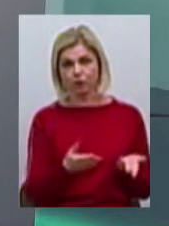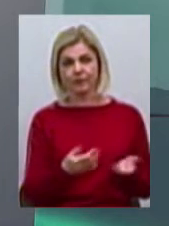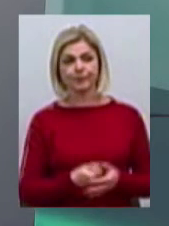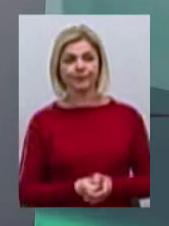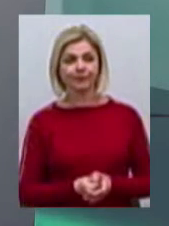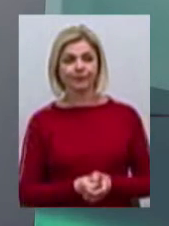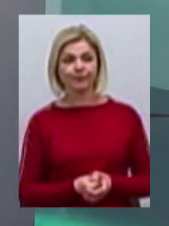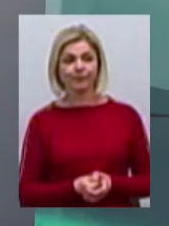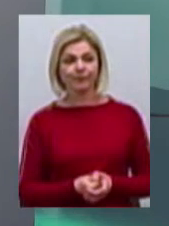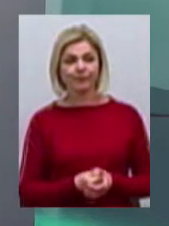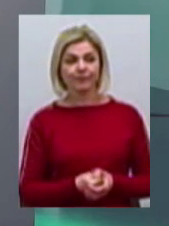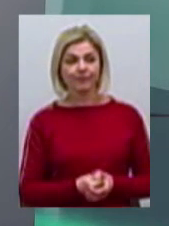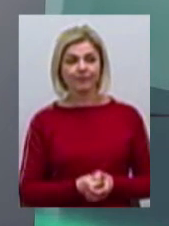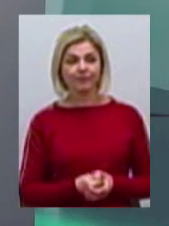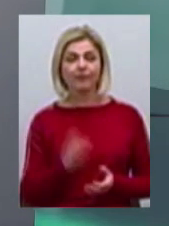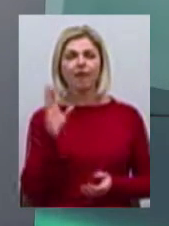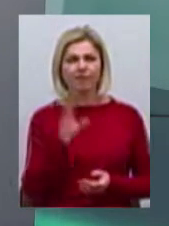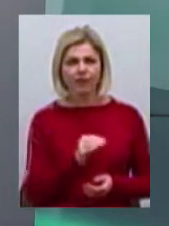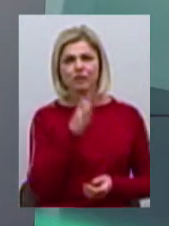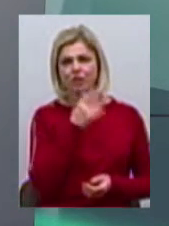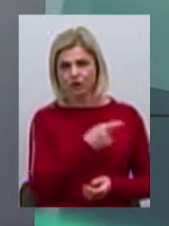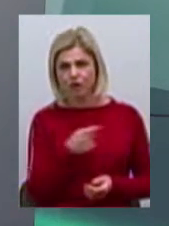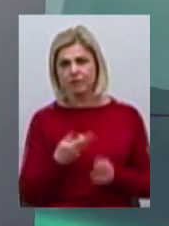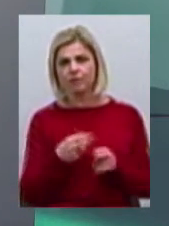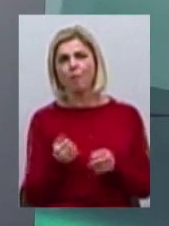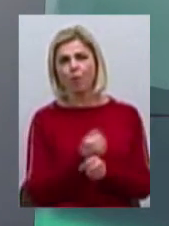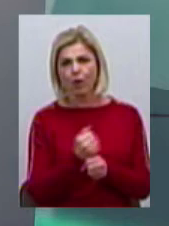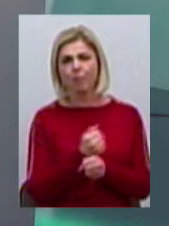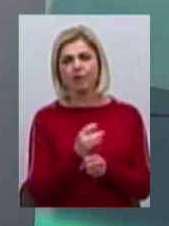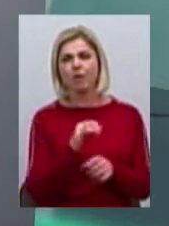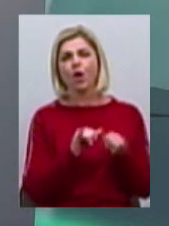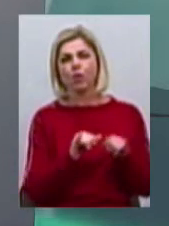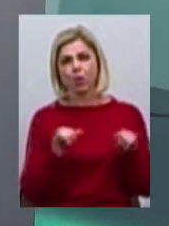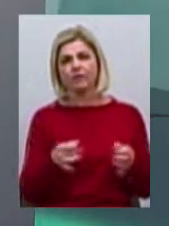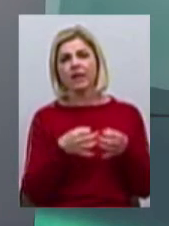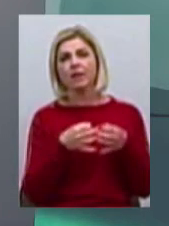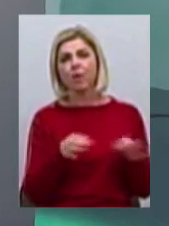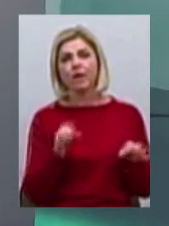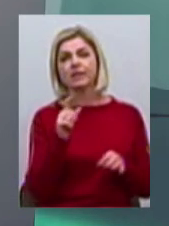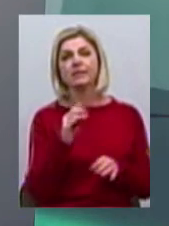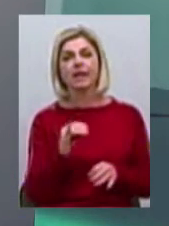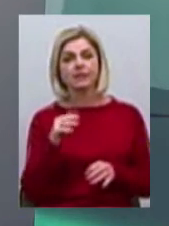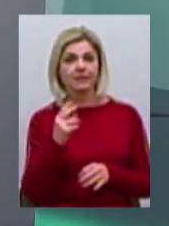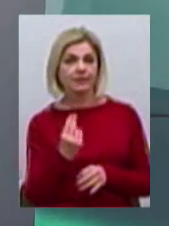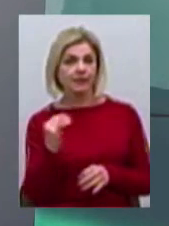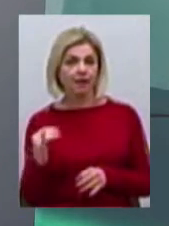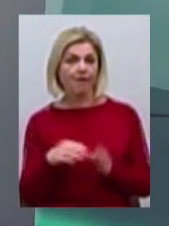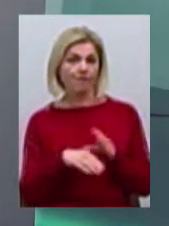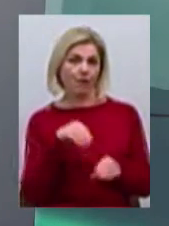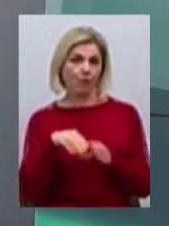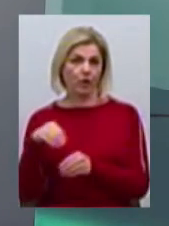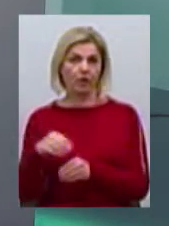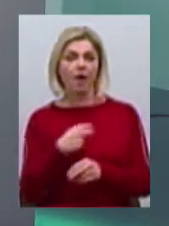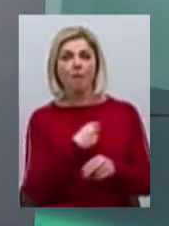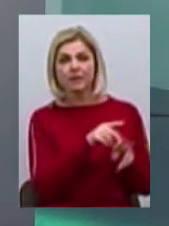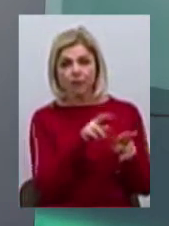І весь час іде оцей боротьба, оця і розвиток оцей демократизації виборів. Ми спостерігаємо